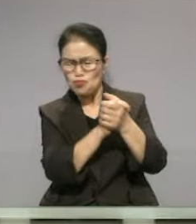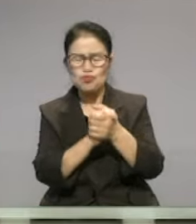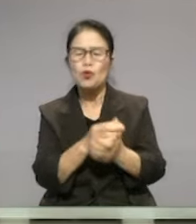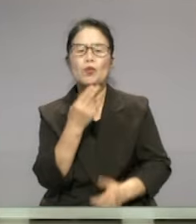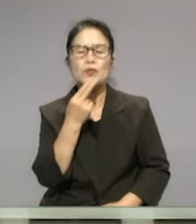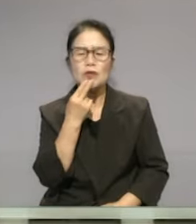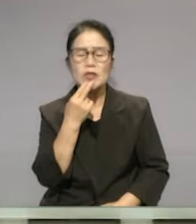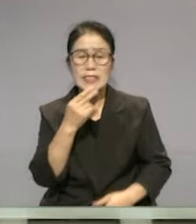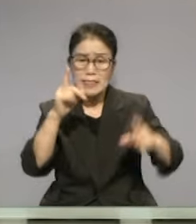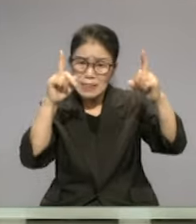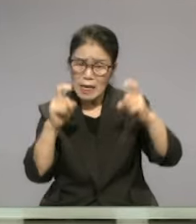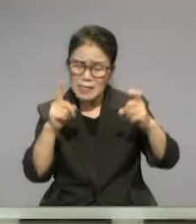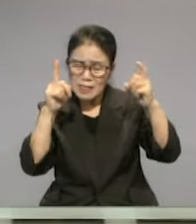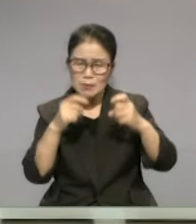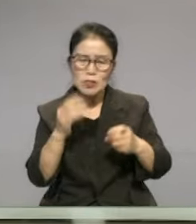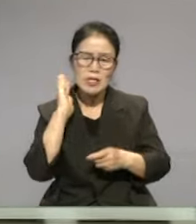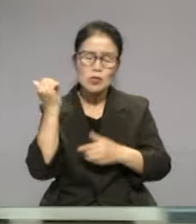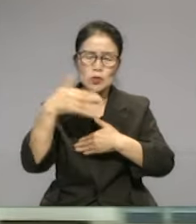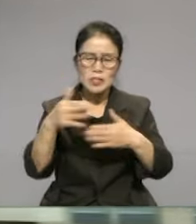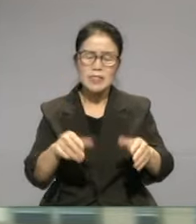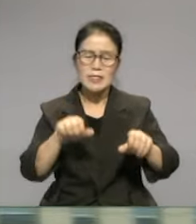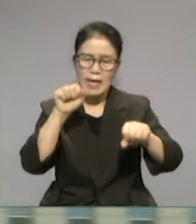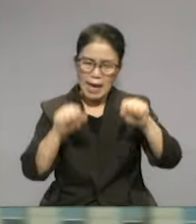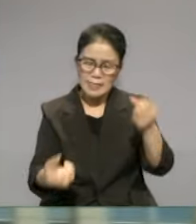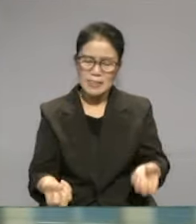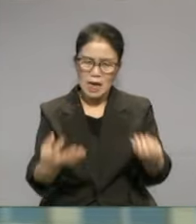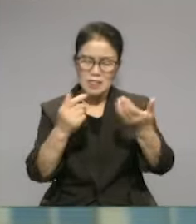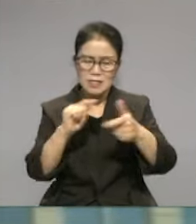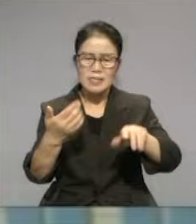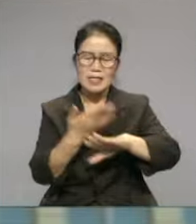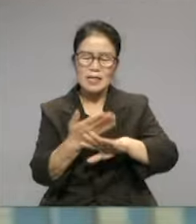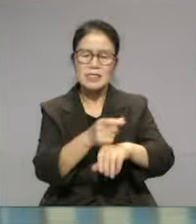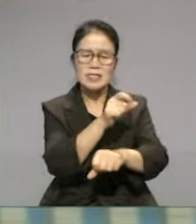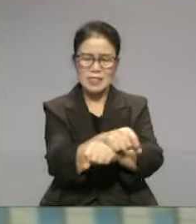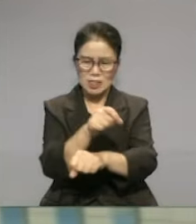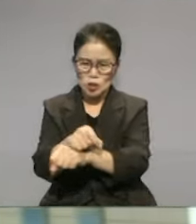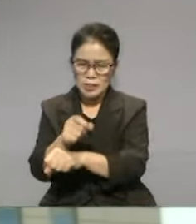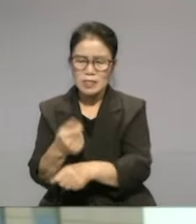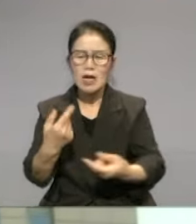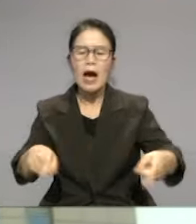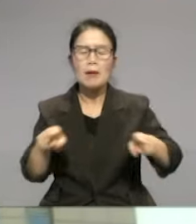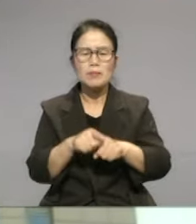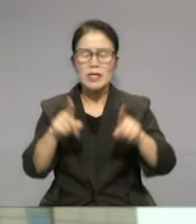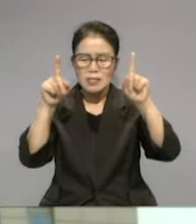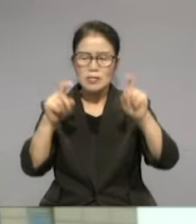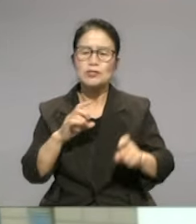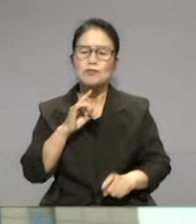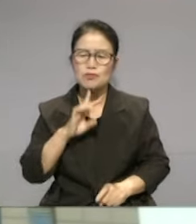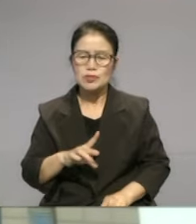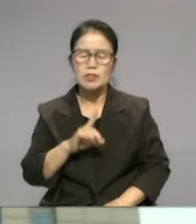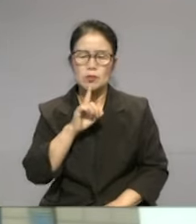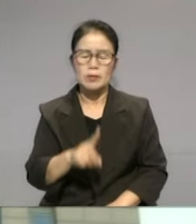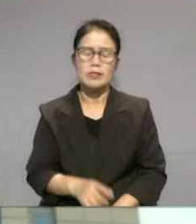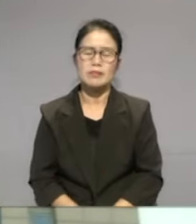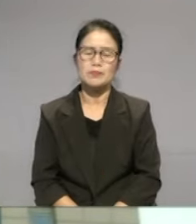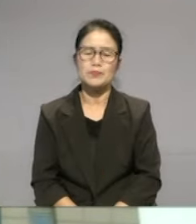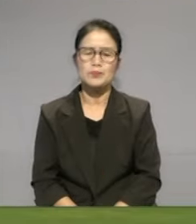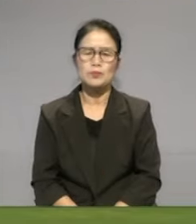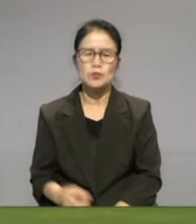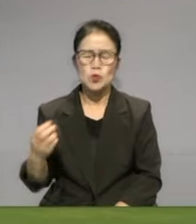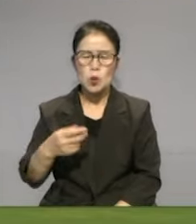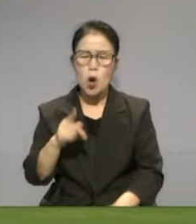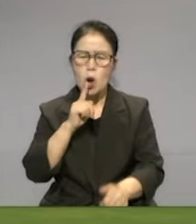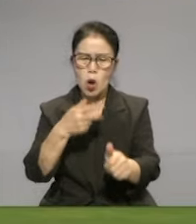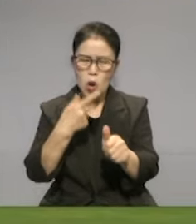김대남 찍은 사진은 대통령실 행사 등에서 다른 직원들과 함께 찍은 것에 불과하다고 밝혔습니다 또 알려진